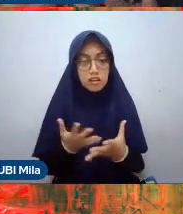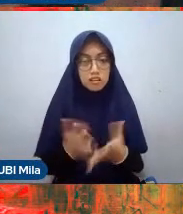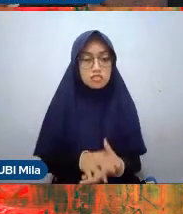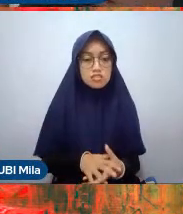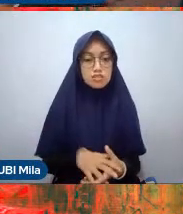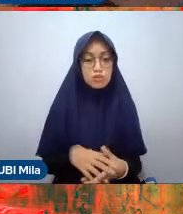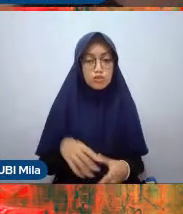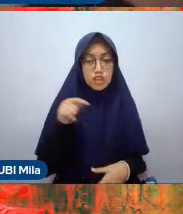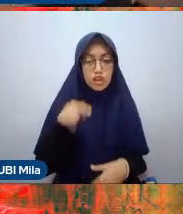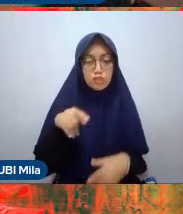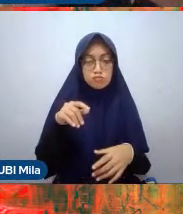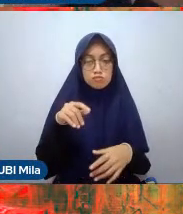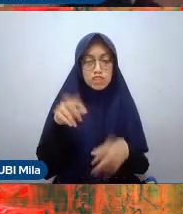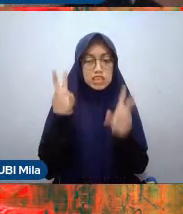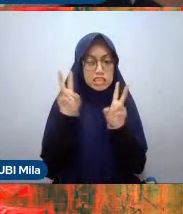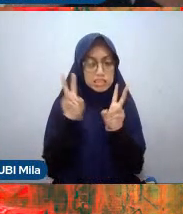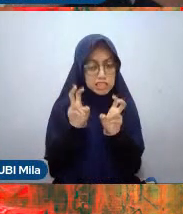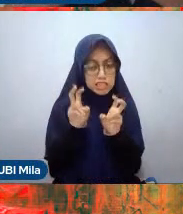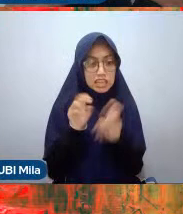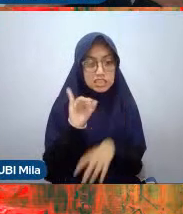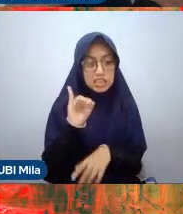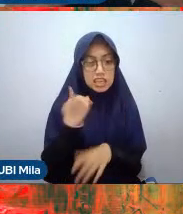cerita, kapan bagaimana cara